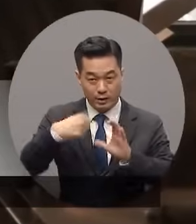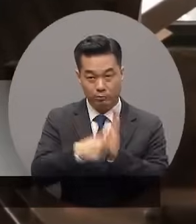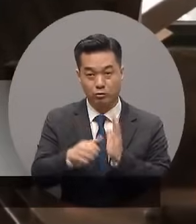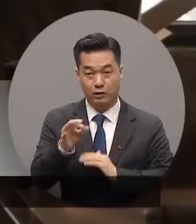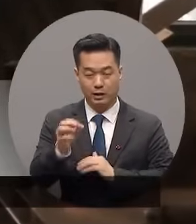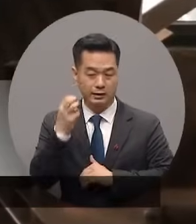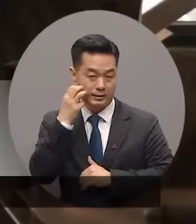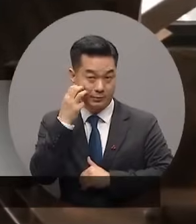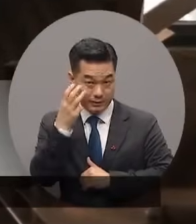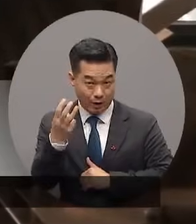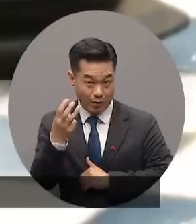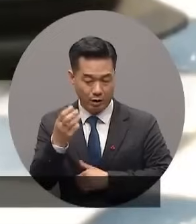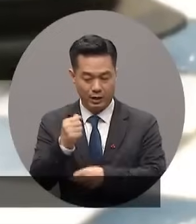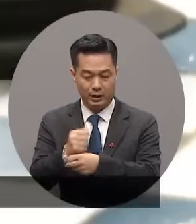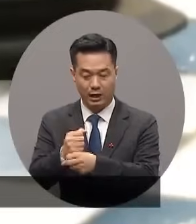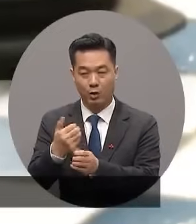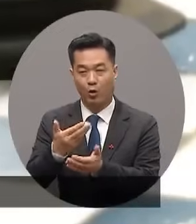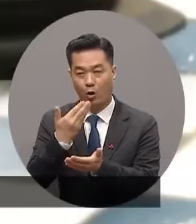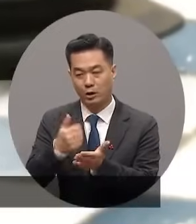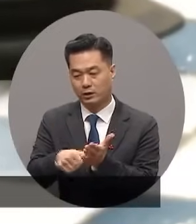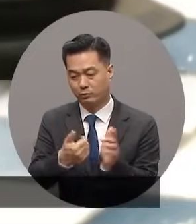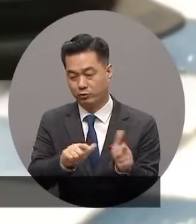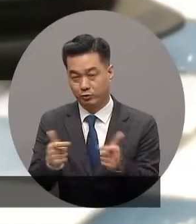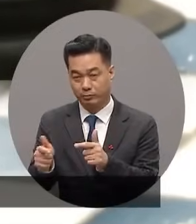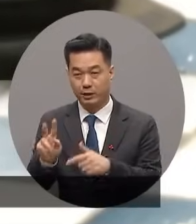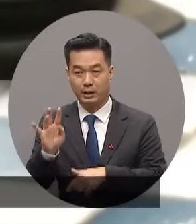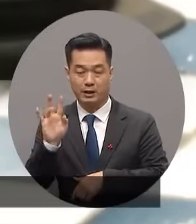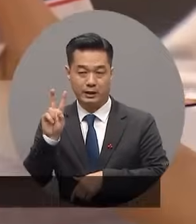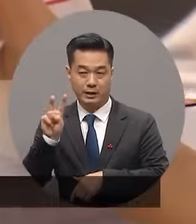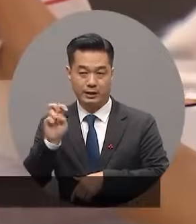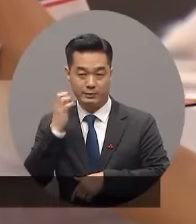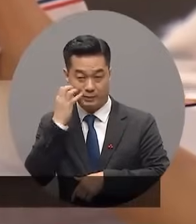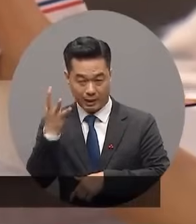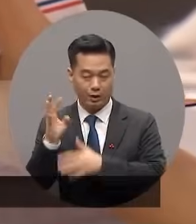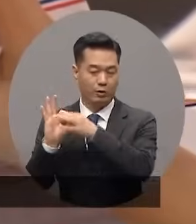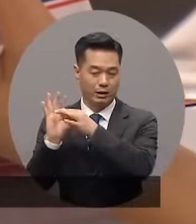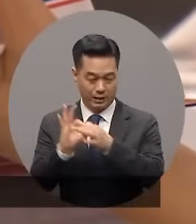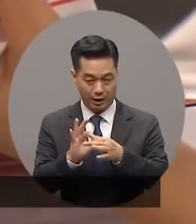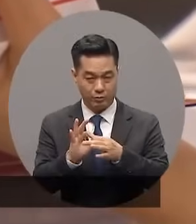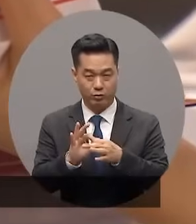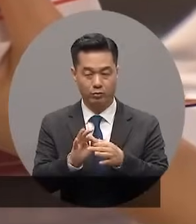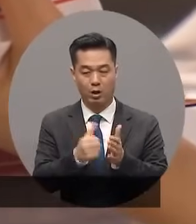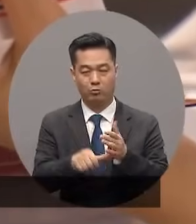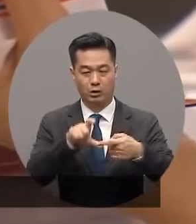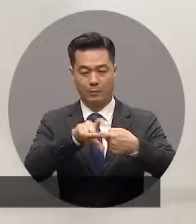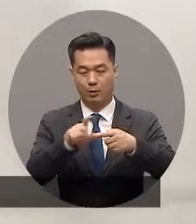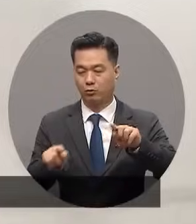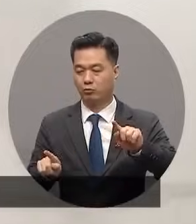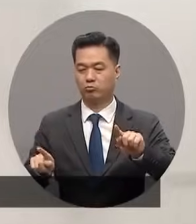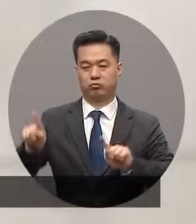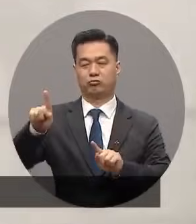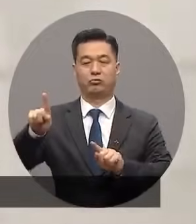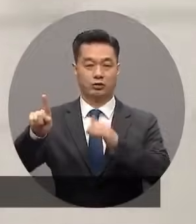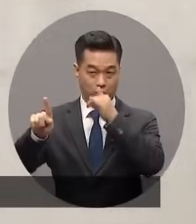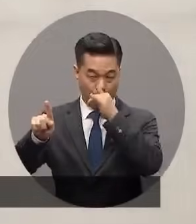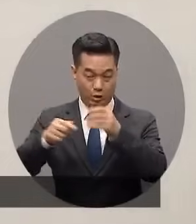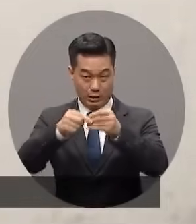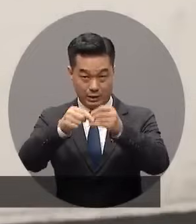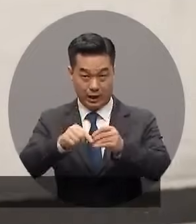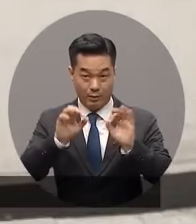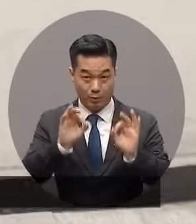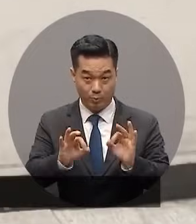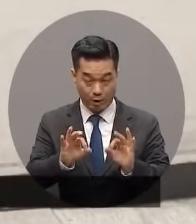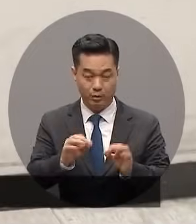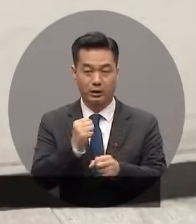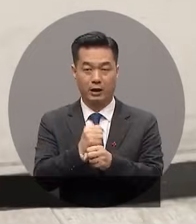30개월, 가공식품 물가는 24개월 연속 전체 물가 상승률을 상회 중입니다. 세부 품목별로 보면